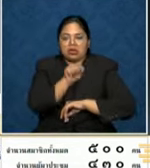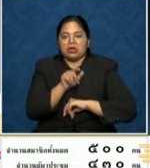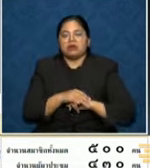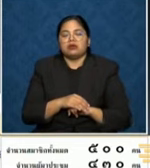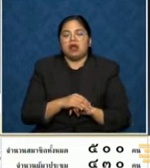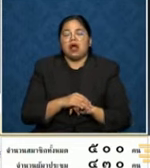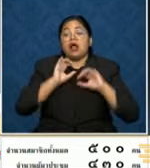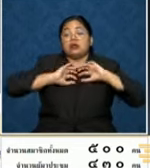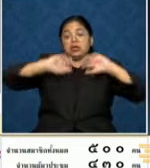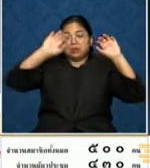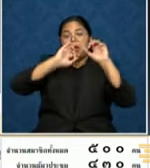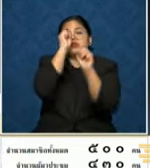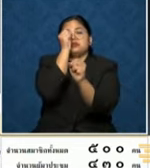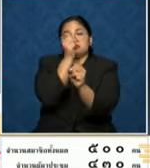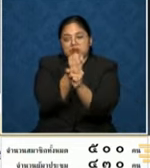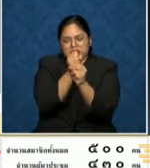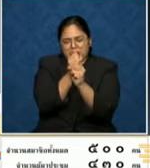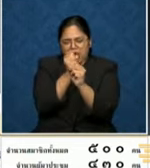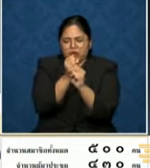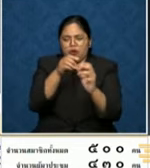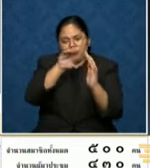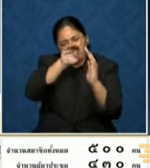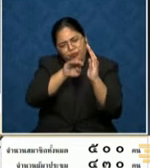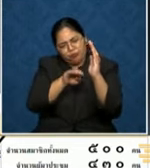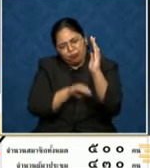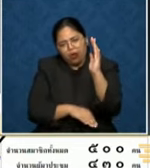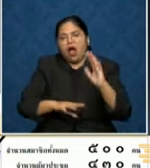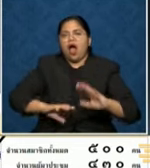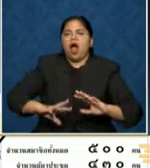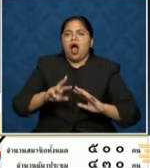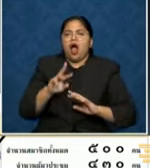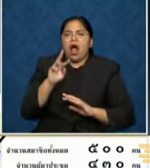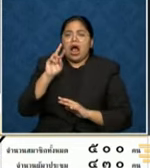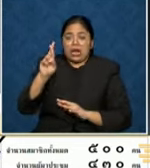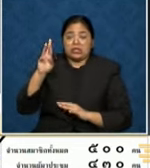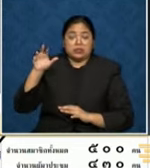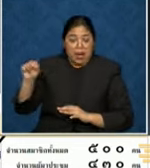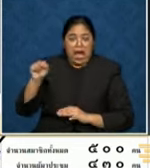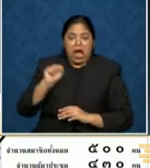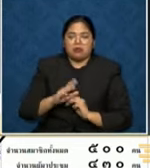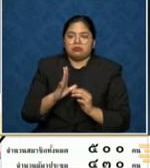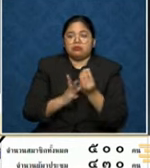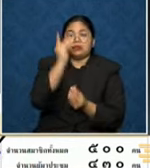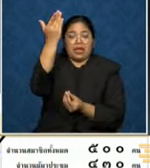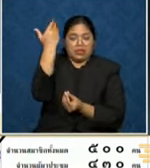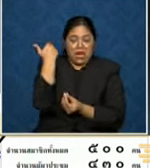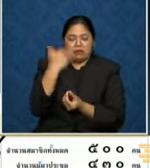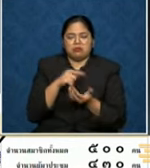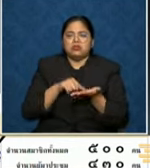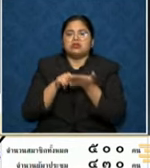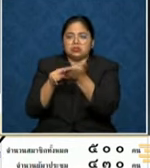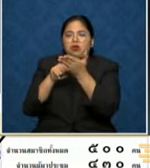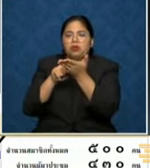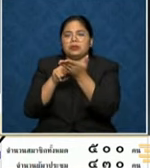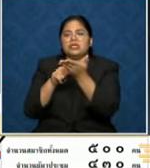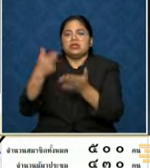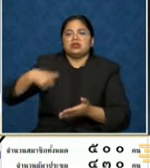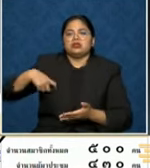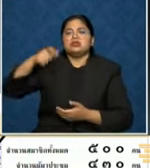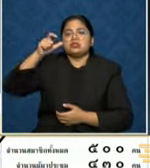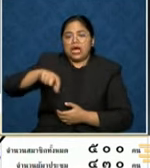บาลได้มีการดำเนินการการประชุมรัฐสภาในสัปดาห์ที่แล้วเพิ่งส่งเรื่องไปที่ศาลรัฐธรรมนูญ